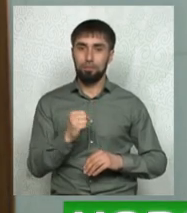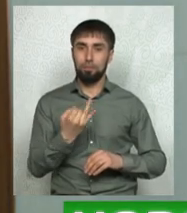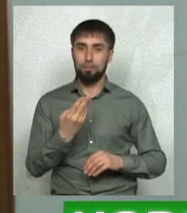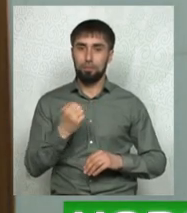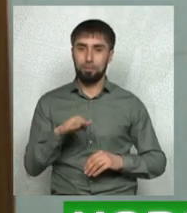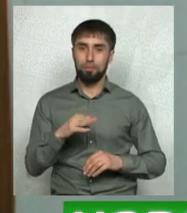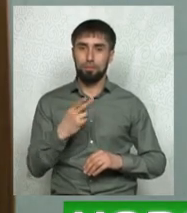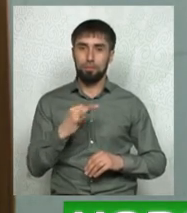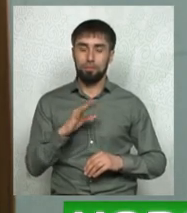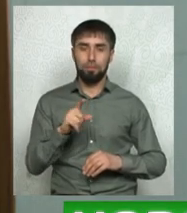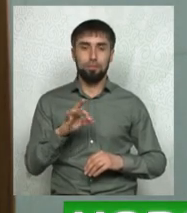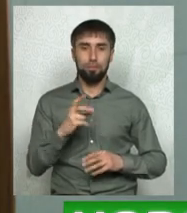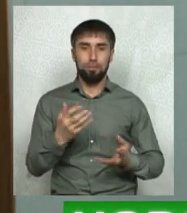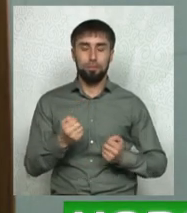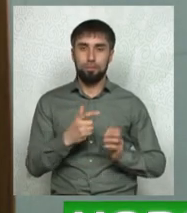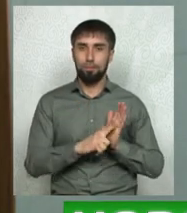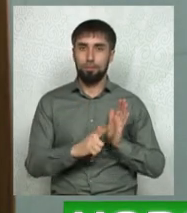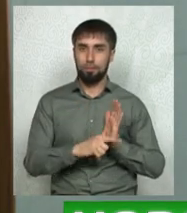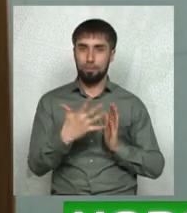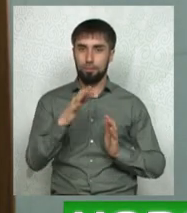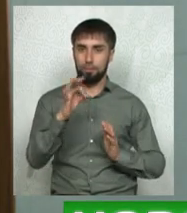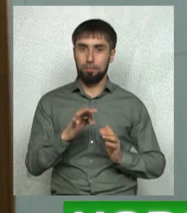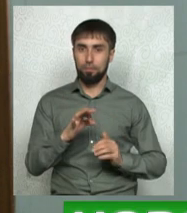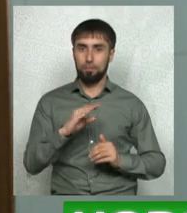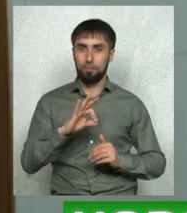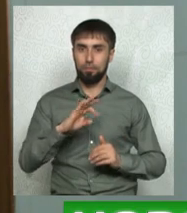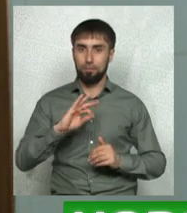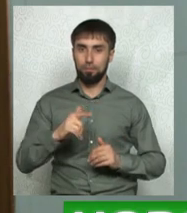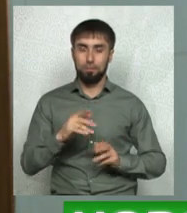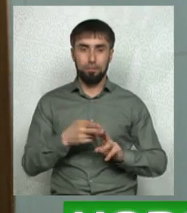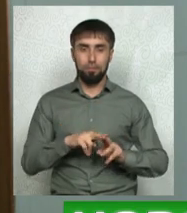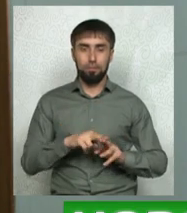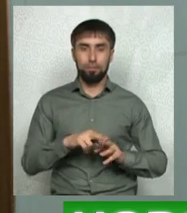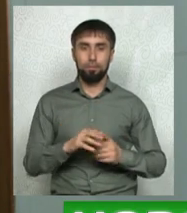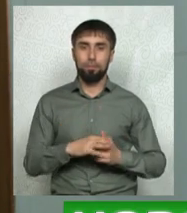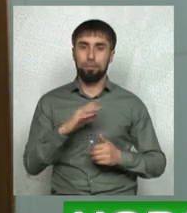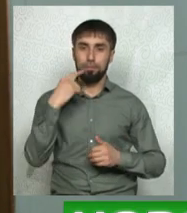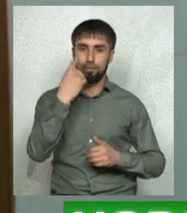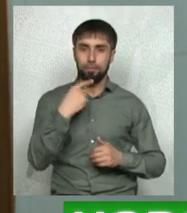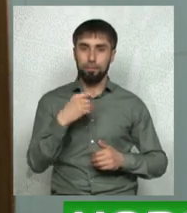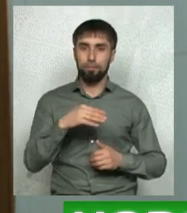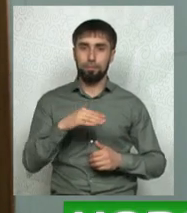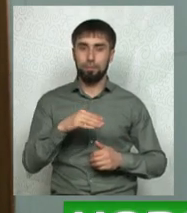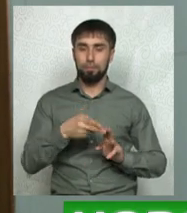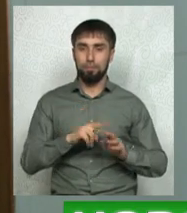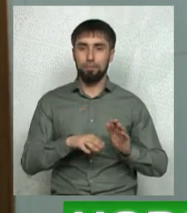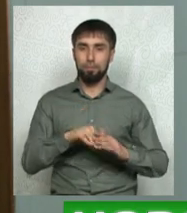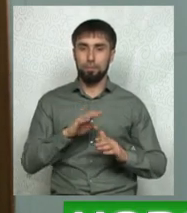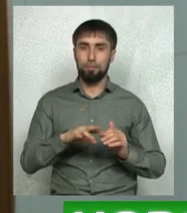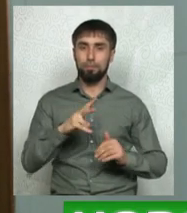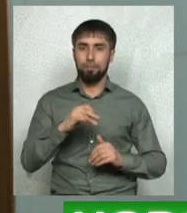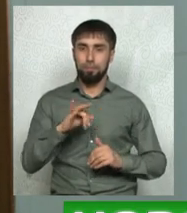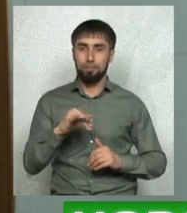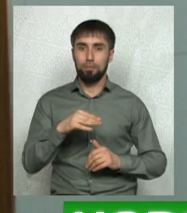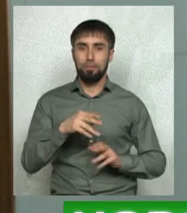она получила более 75% ожогов. Это площадь, в общем, 75-80% ожогов,